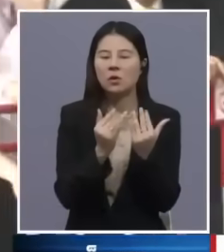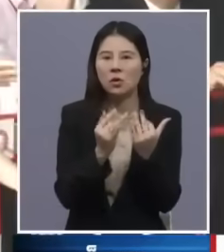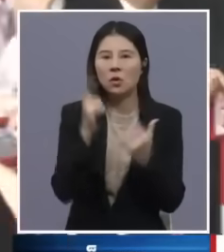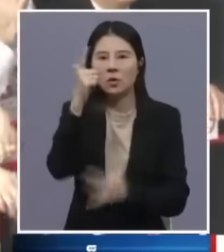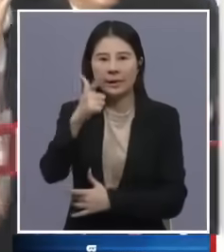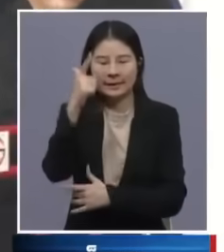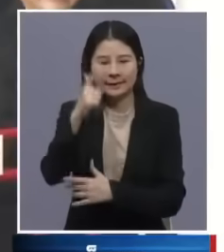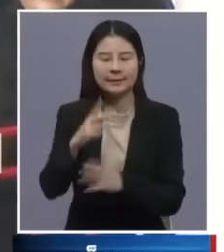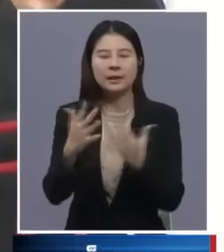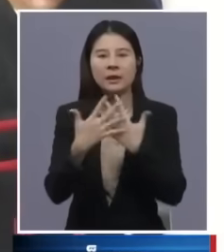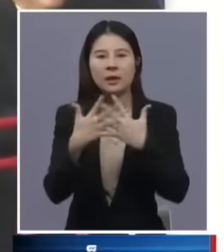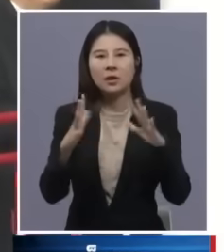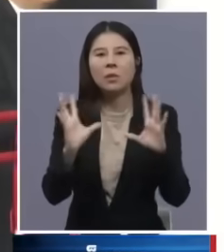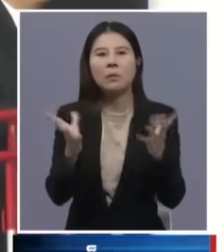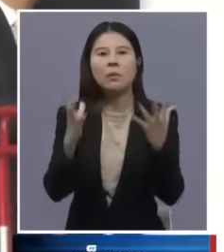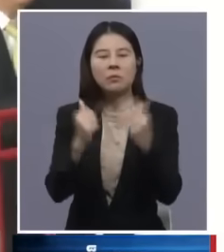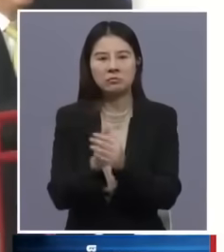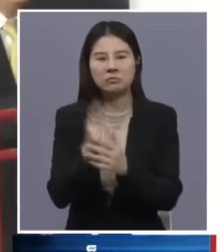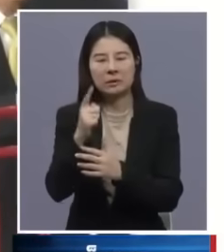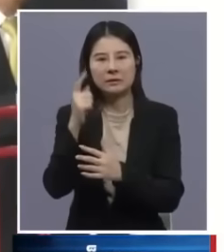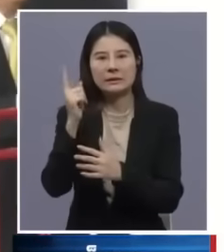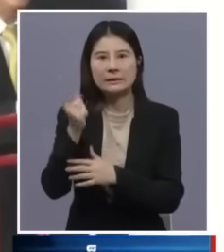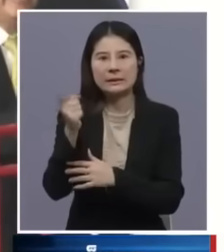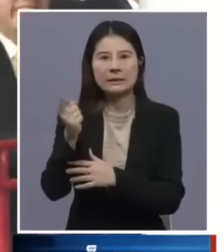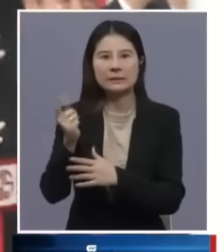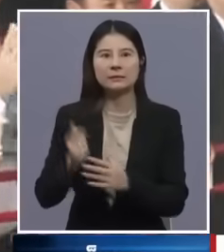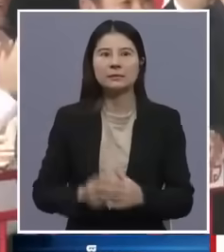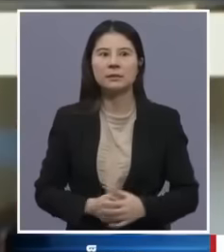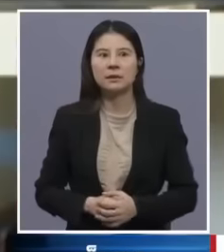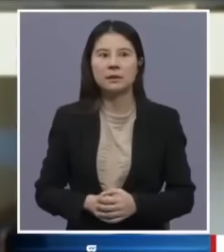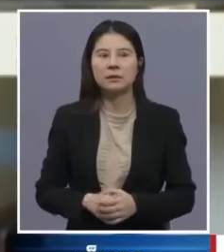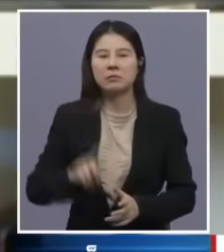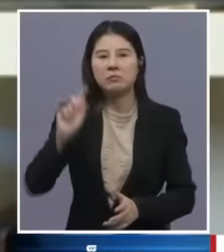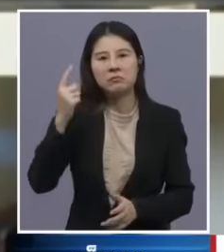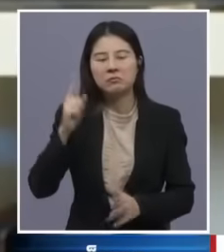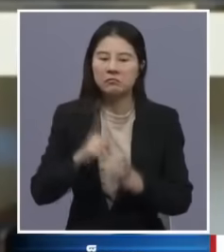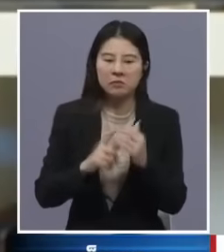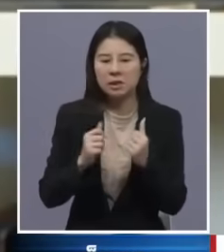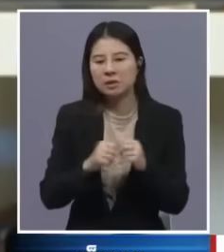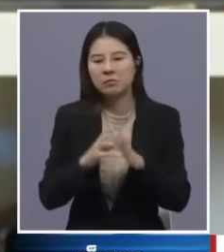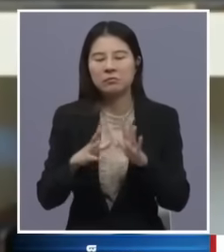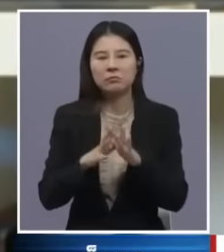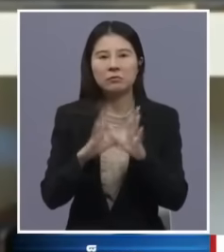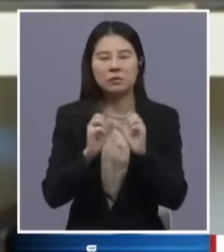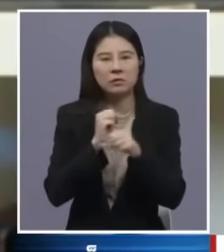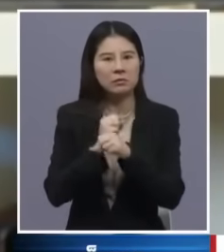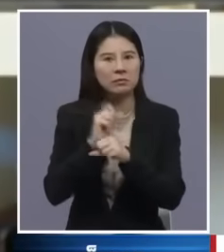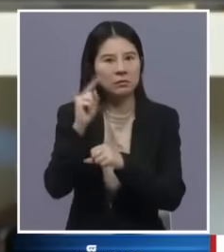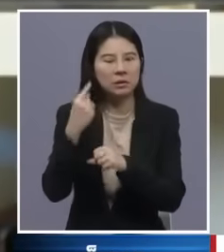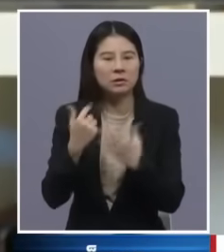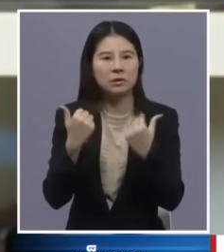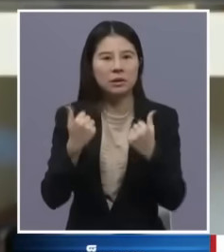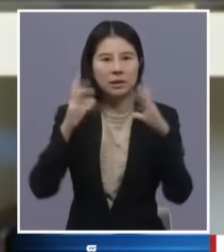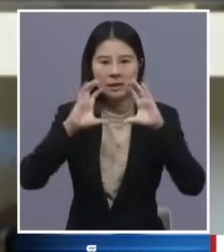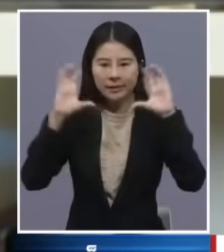ษิณพ้นโทษออกมาและก็เชื่อว่าจะมีมูฟเมนต์ใหม่ๆเกิดขึ้นอย่างแน่นอนและเชื่อว่าหลังจากนั้นภาพของรัฐบาลจะกระสับกระเ